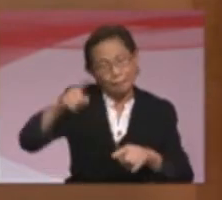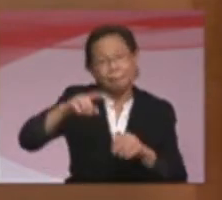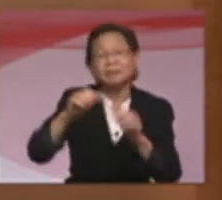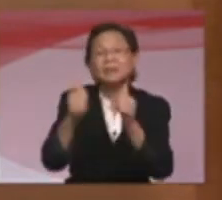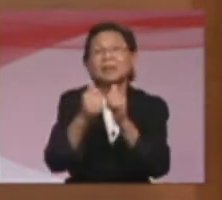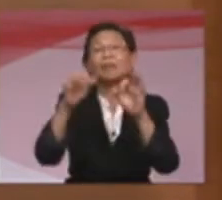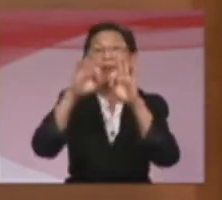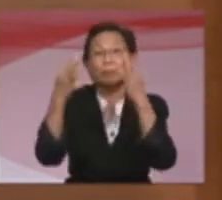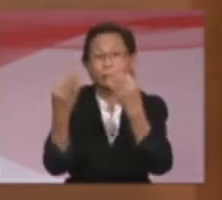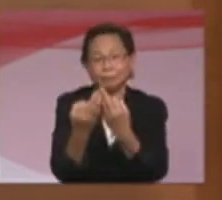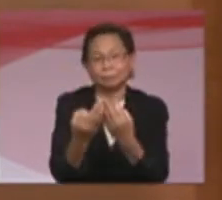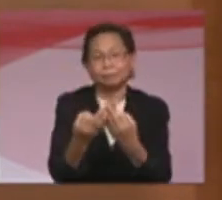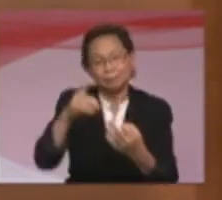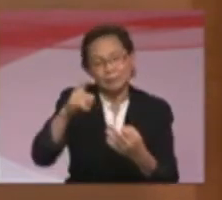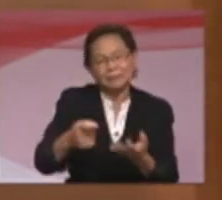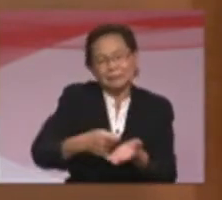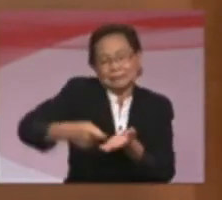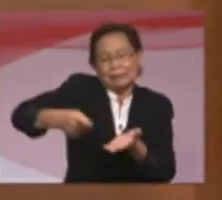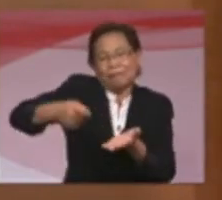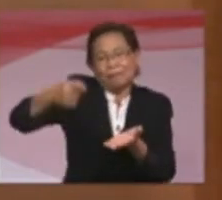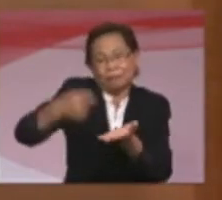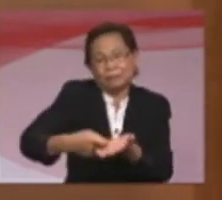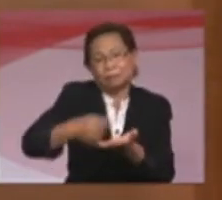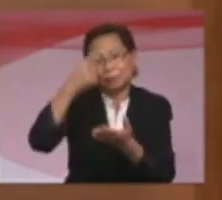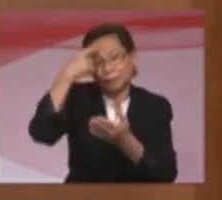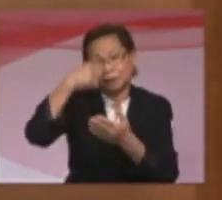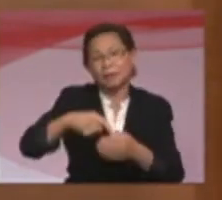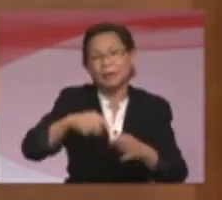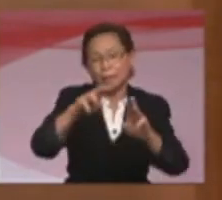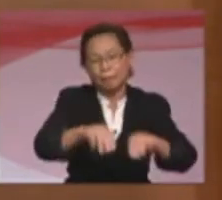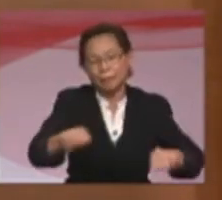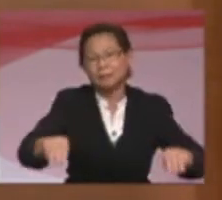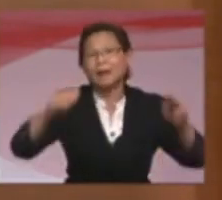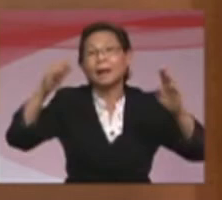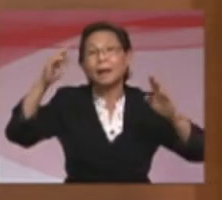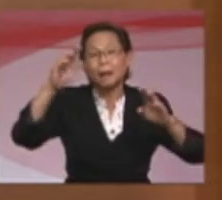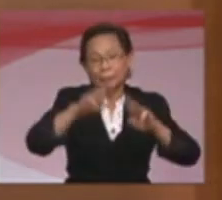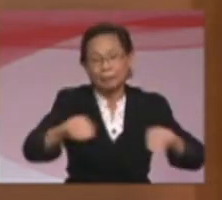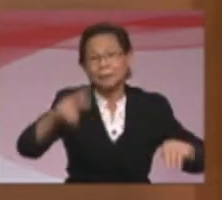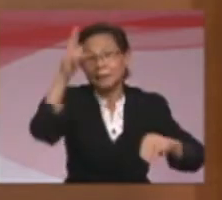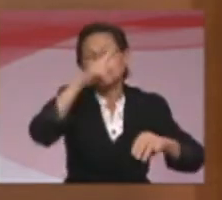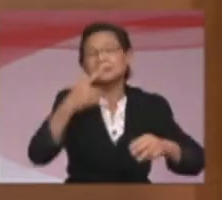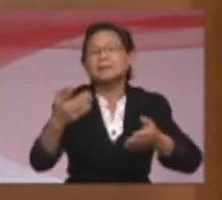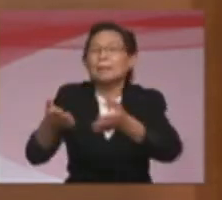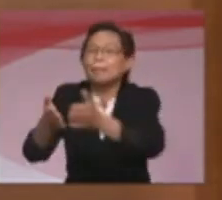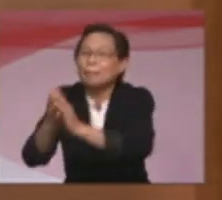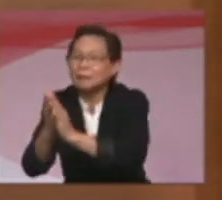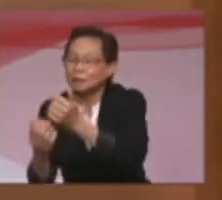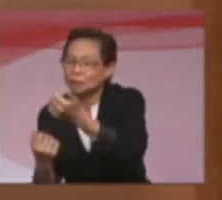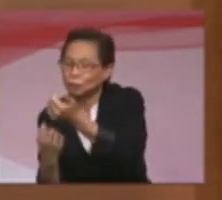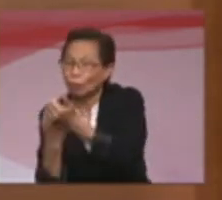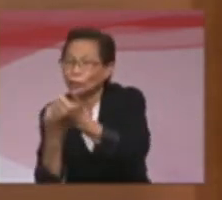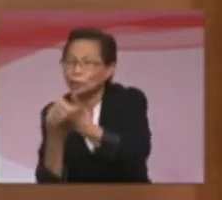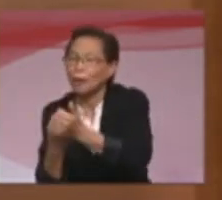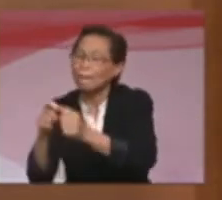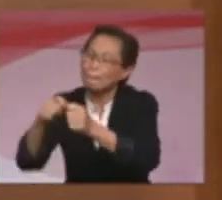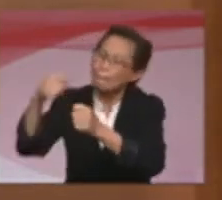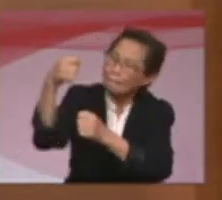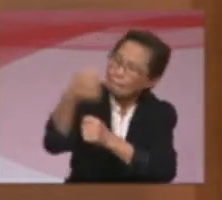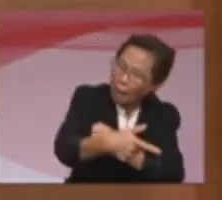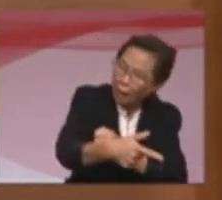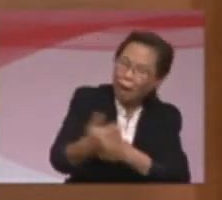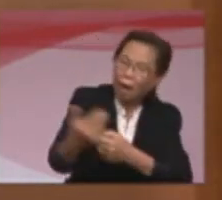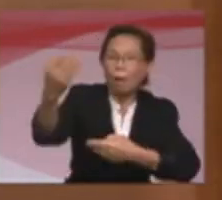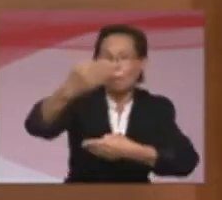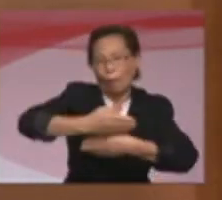mereka. Manakala bagi pelajar tajaan, kita meminta penaja-penaja untuk membayar kos